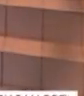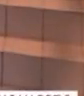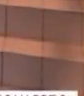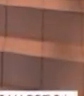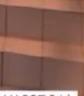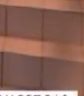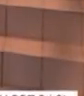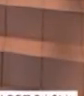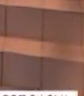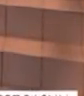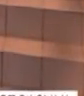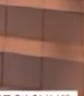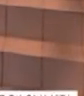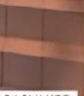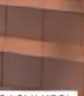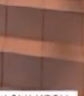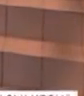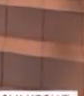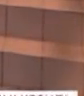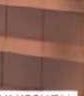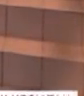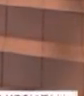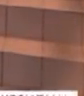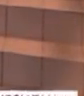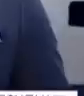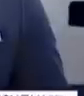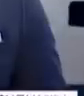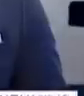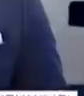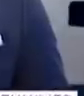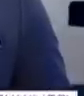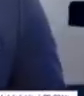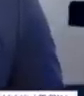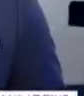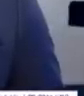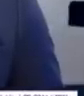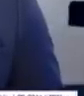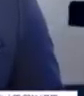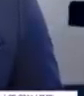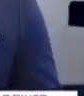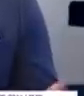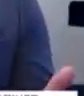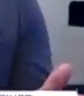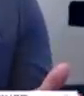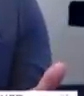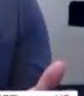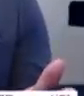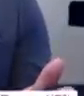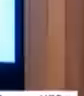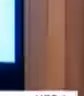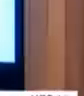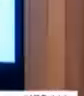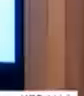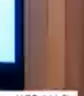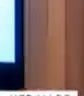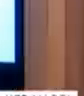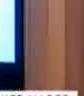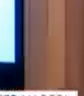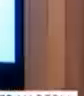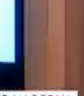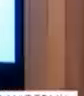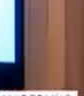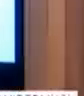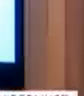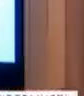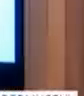Pastikan anda berteman sekiranya melalui kekawasan yang sunyi. Ingat, fikir dahulu sebelum anda lakukannya. Mesej ini